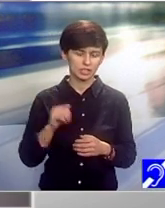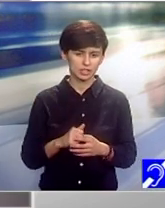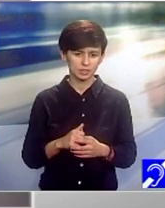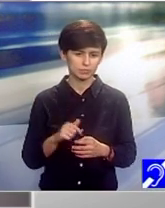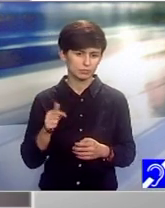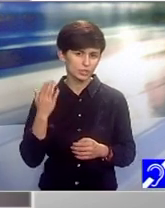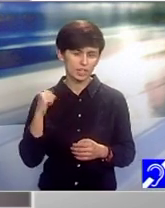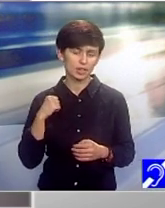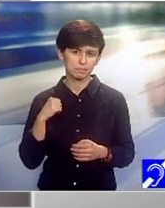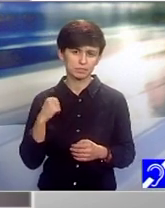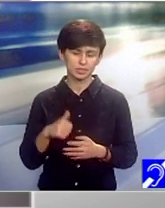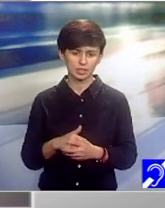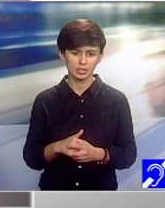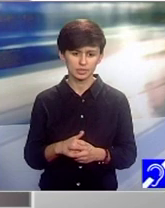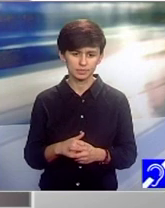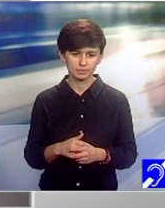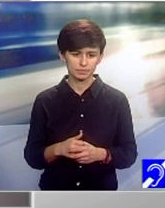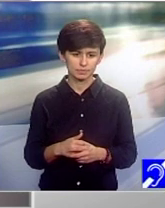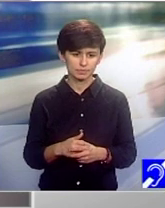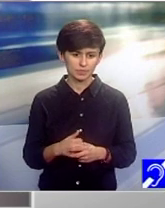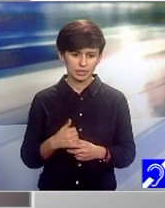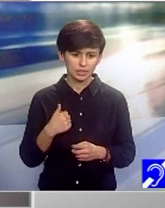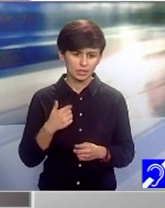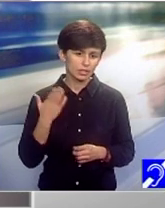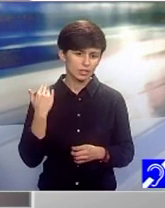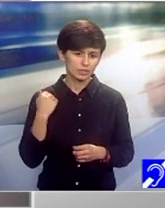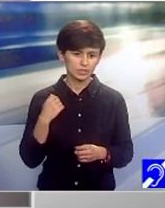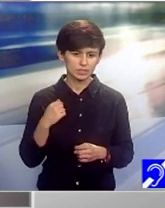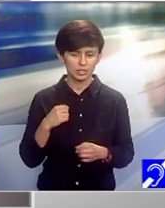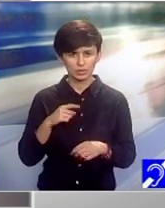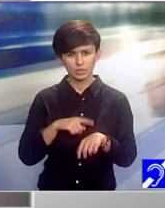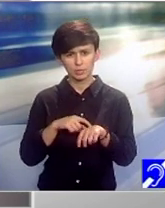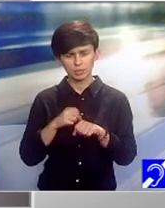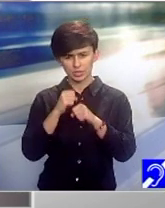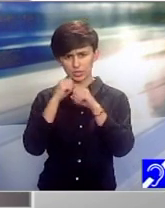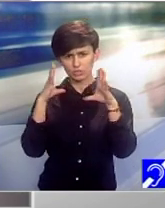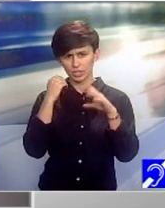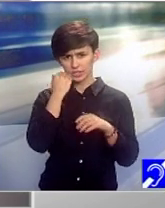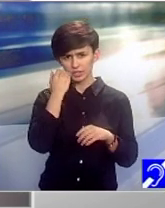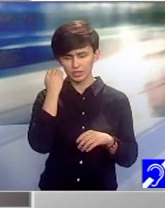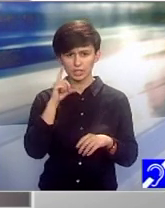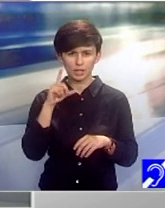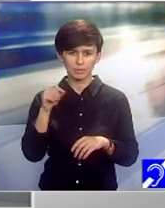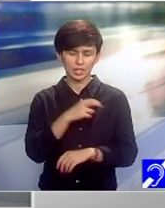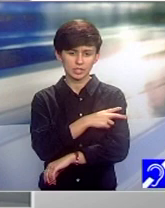exemplu, prima dată când am ajuns la liceu fără păr, a fost un moment de șoc, deoarece am făcut liceu în Suceava, la